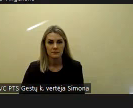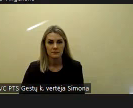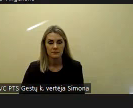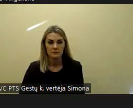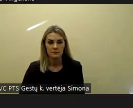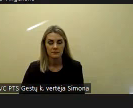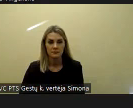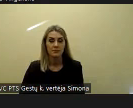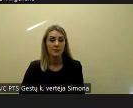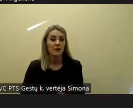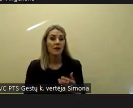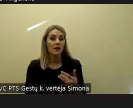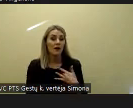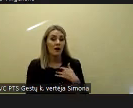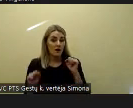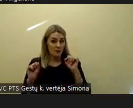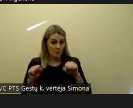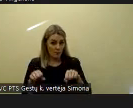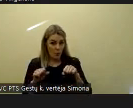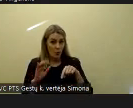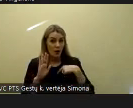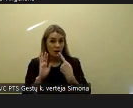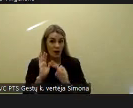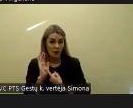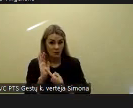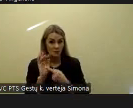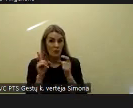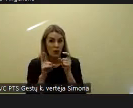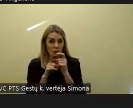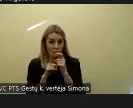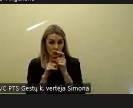gal galima užduoti šitą klausimą žodžiu.